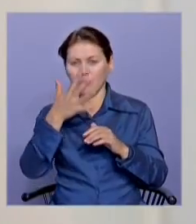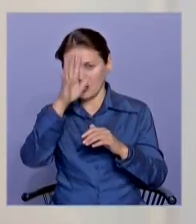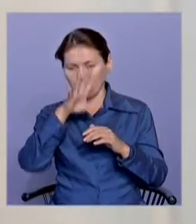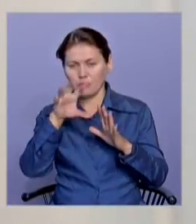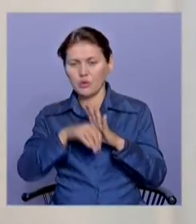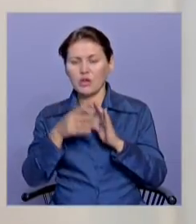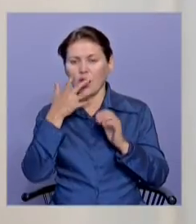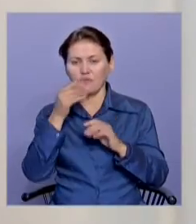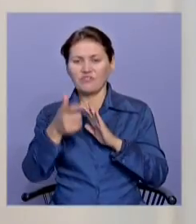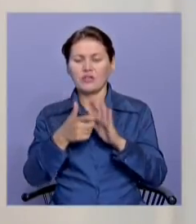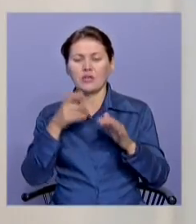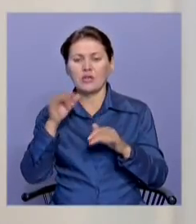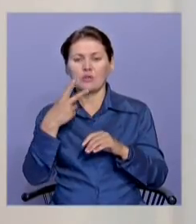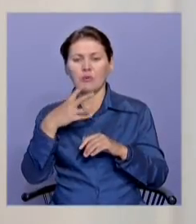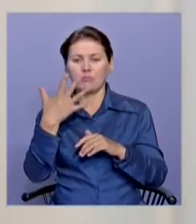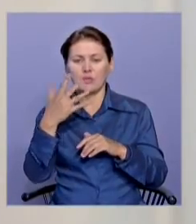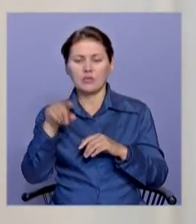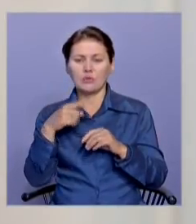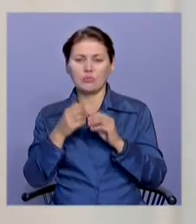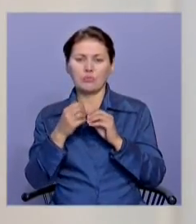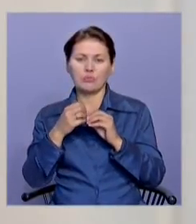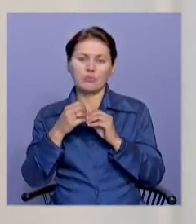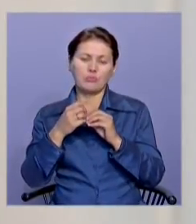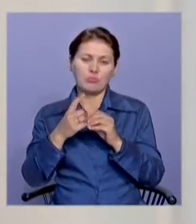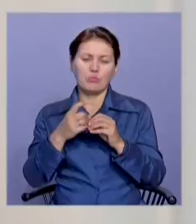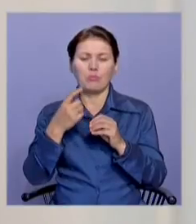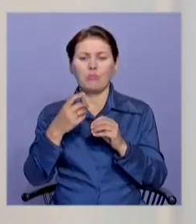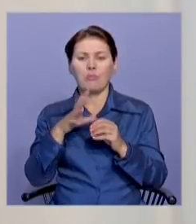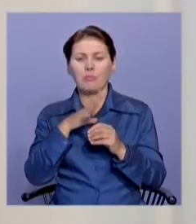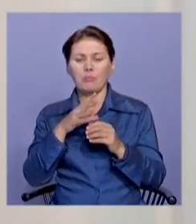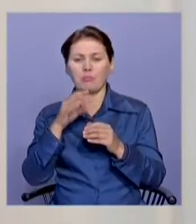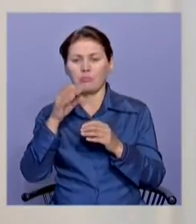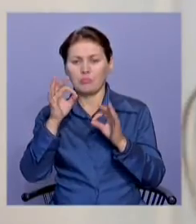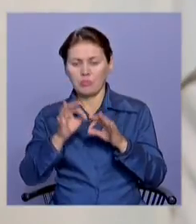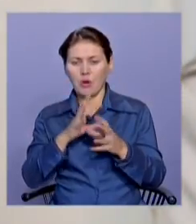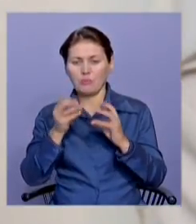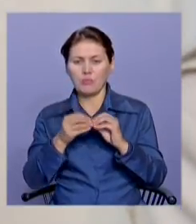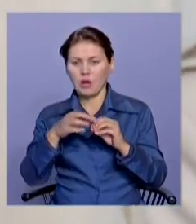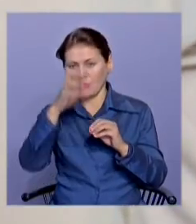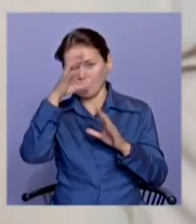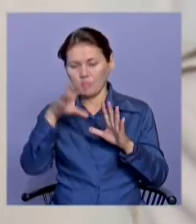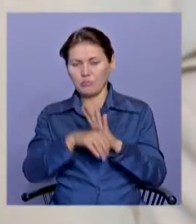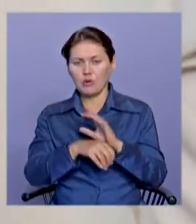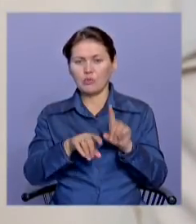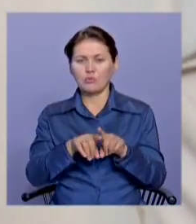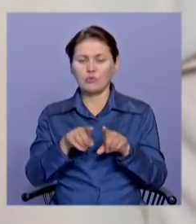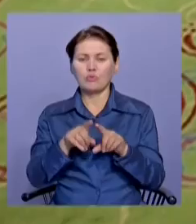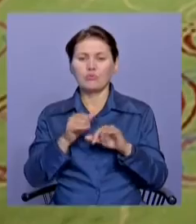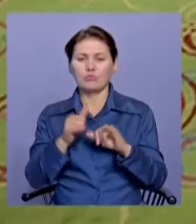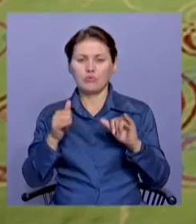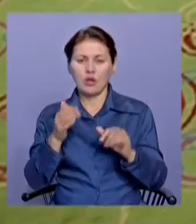ішінде шетелдік инвестиция 25,1%-ді құрады. Мемлекеттік бюджетке салық түсімі 110,3%-ға